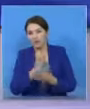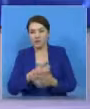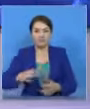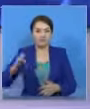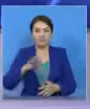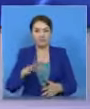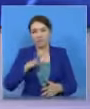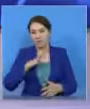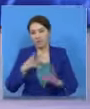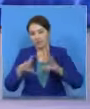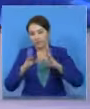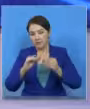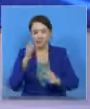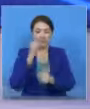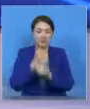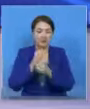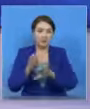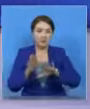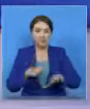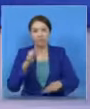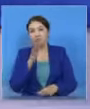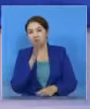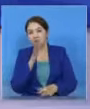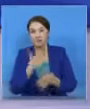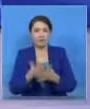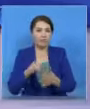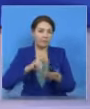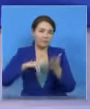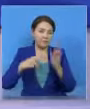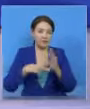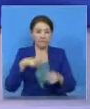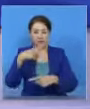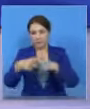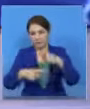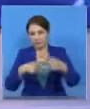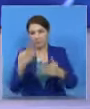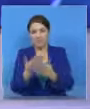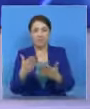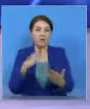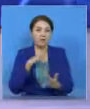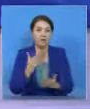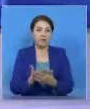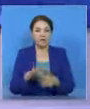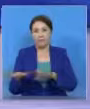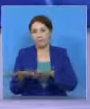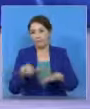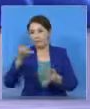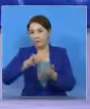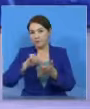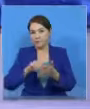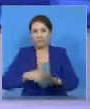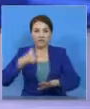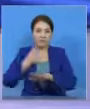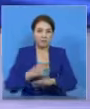регионе. Были подведены итоги работы за прошедший сезон, обсуждены планы на предстоящий период. Стоит отметить, что в мероприятии принял участие